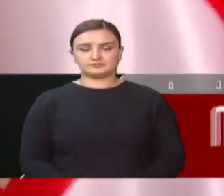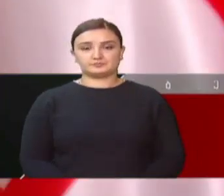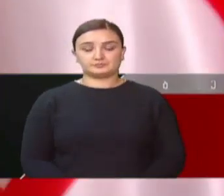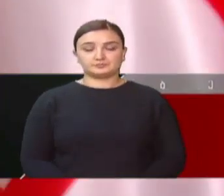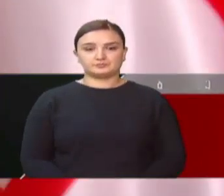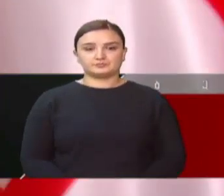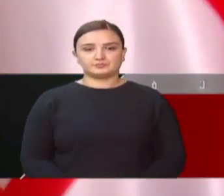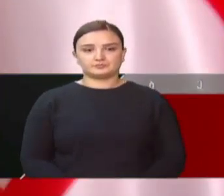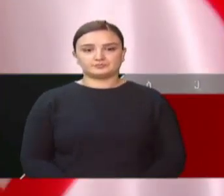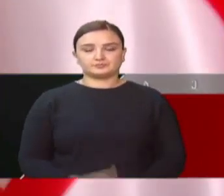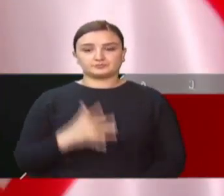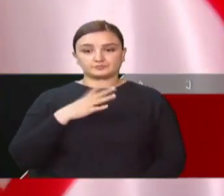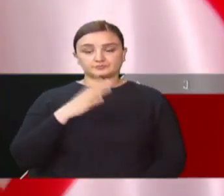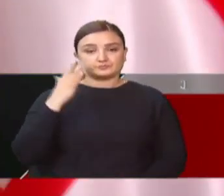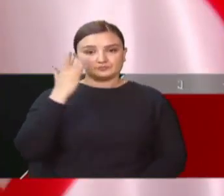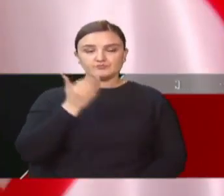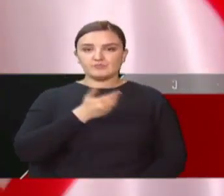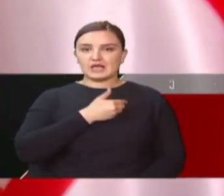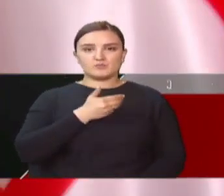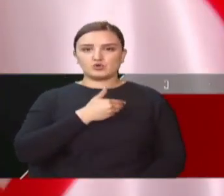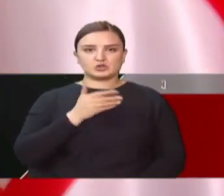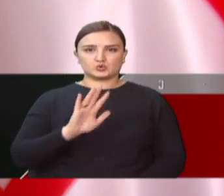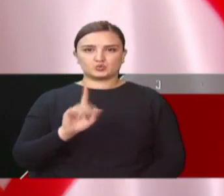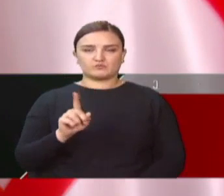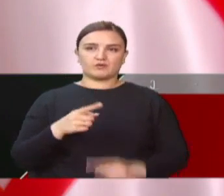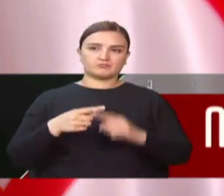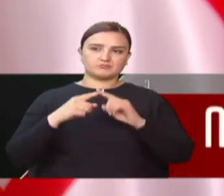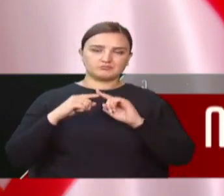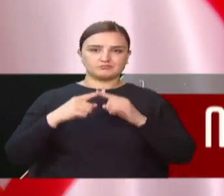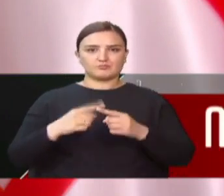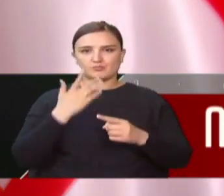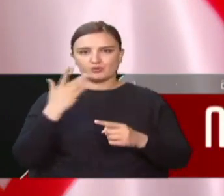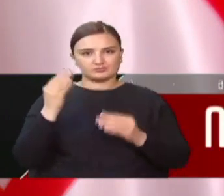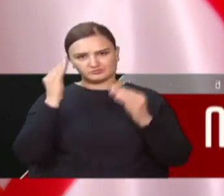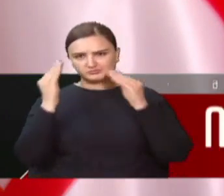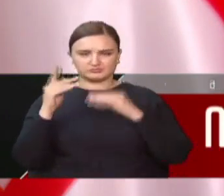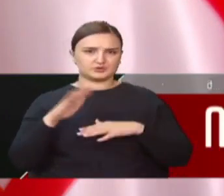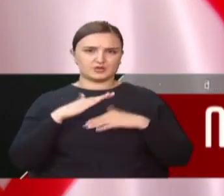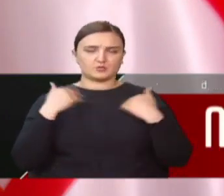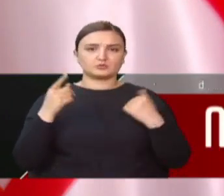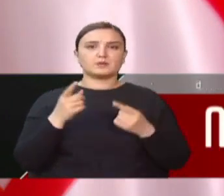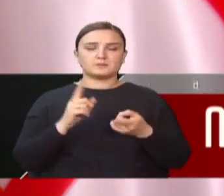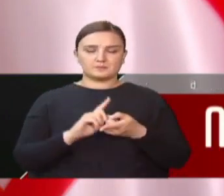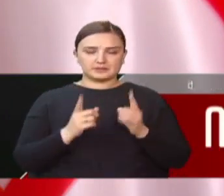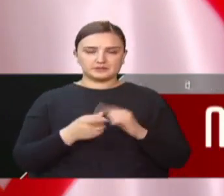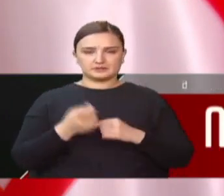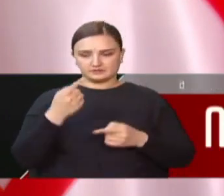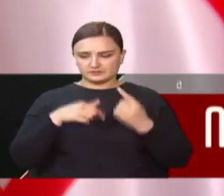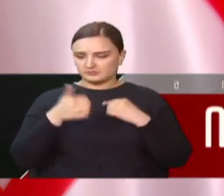otsnebam ar moisurua politikuri konsensusi mat moisurues dakhurul